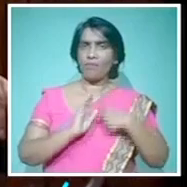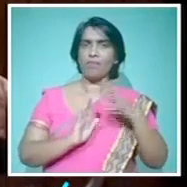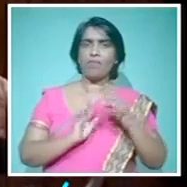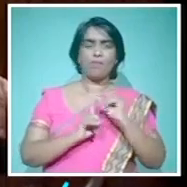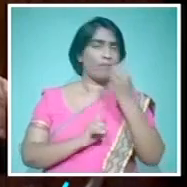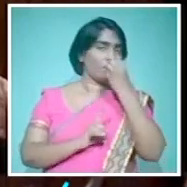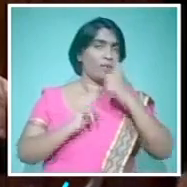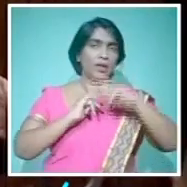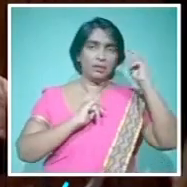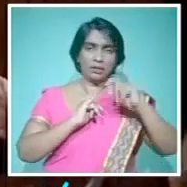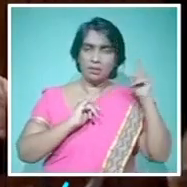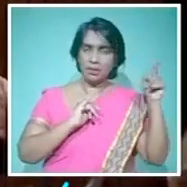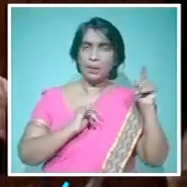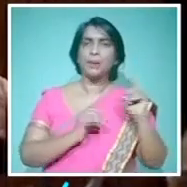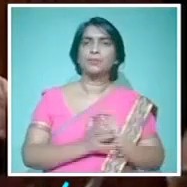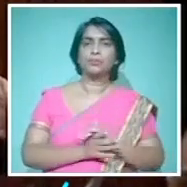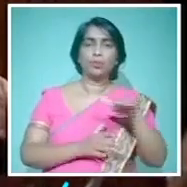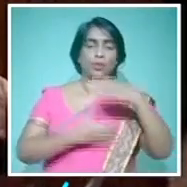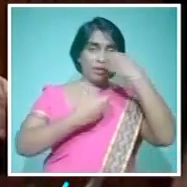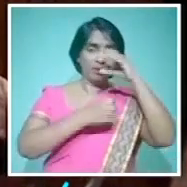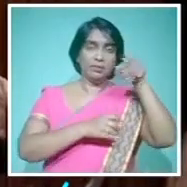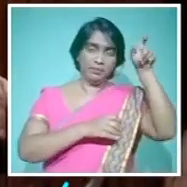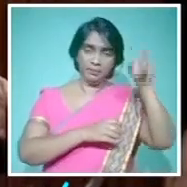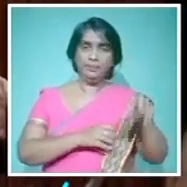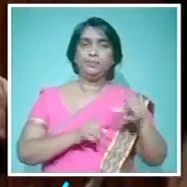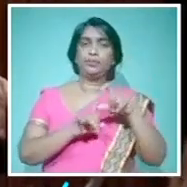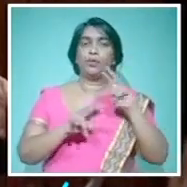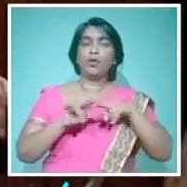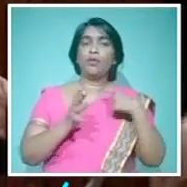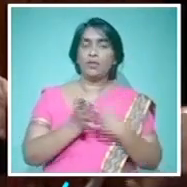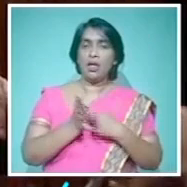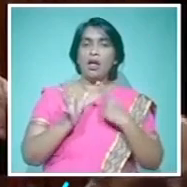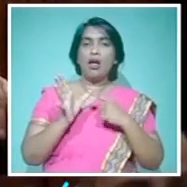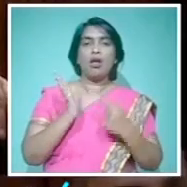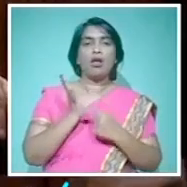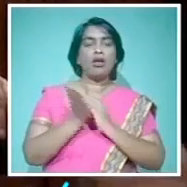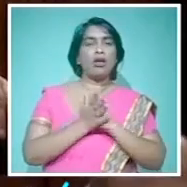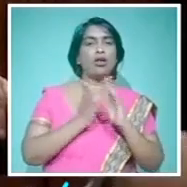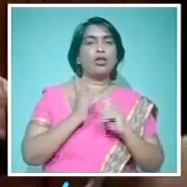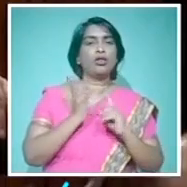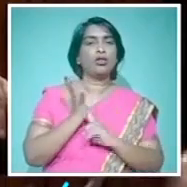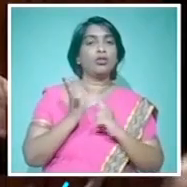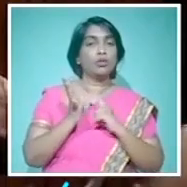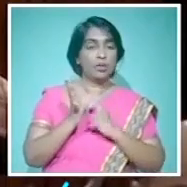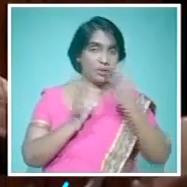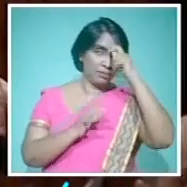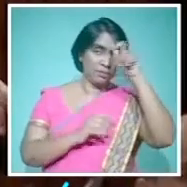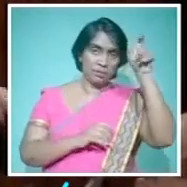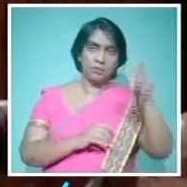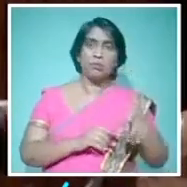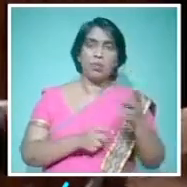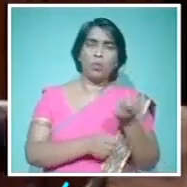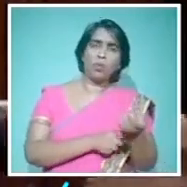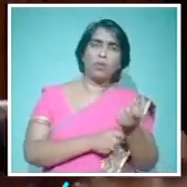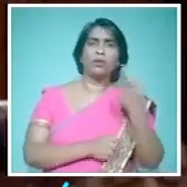පෙරාදෙණිය විශ්වවිද්‍යාලයේ භූවිද්‍යාඥයෙක් වුණු මහාචාර්ය අතුල සේනාරත්න මැතිතුමාගේ මැතිතුමාට පහර